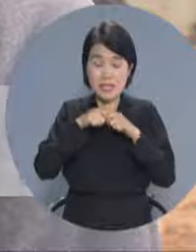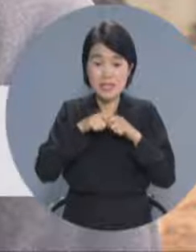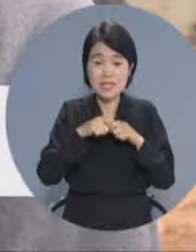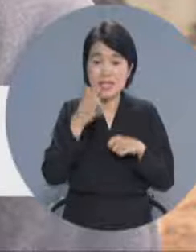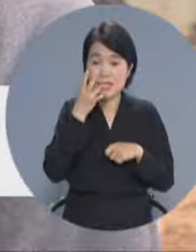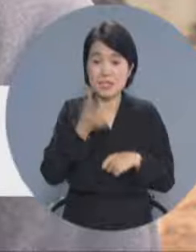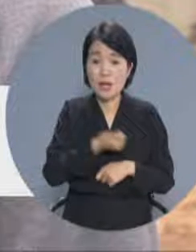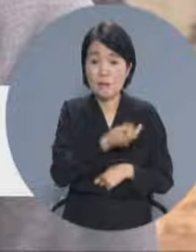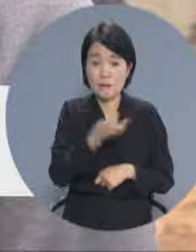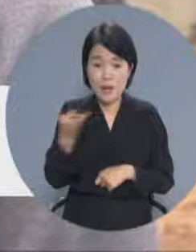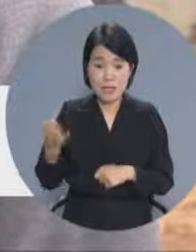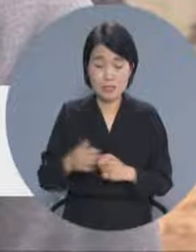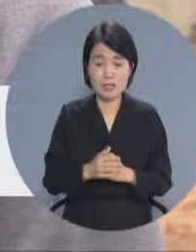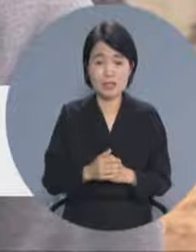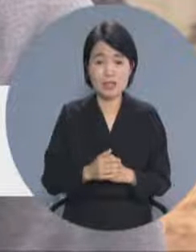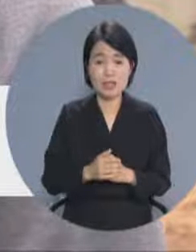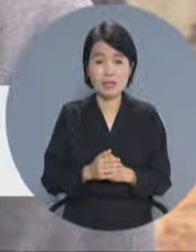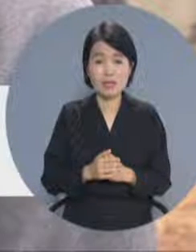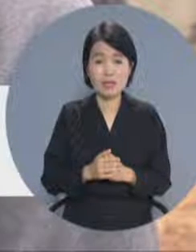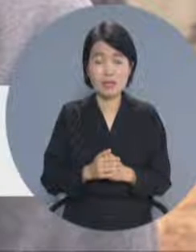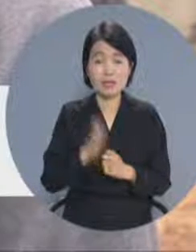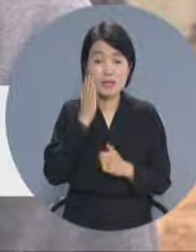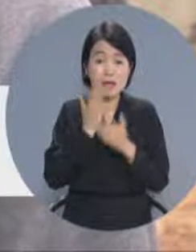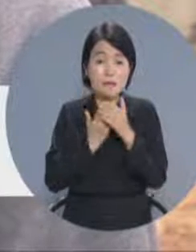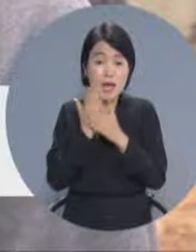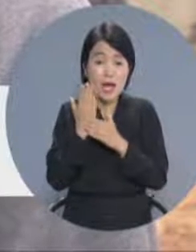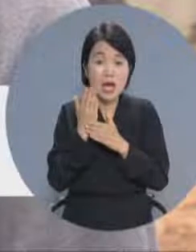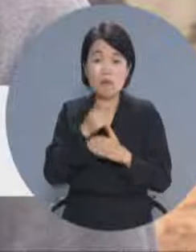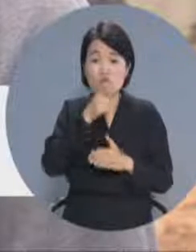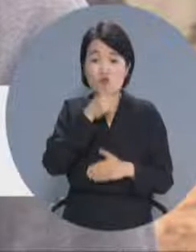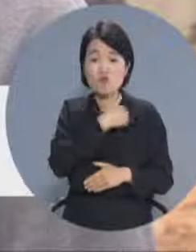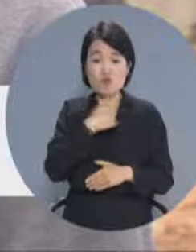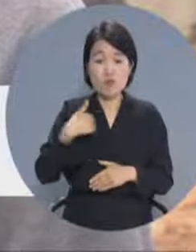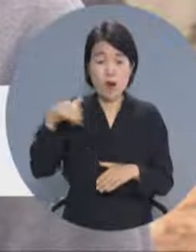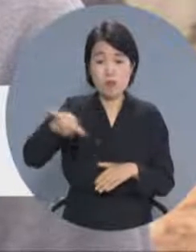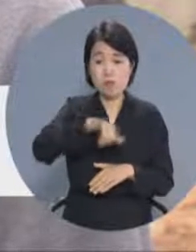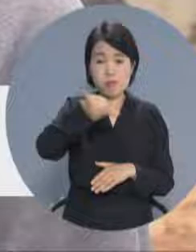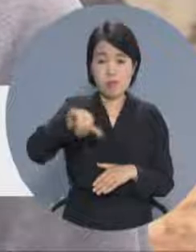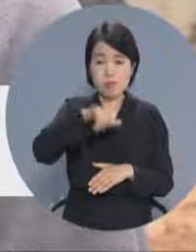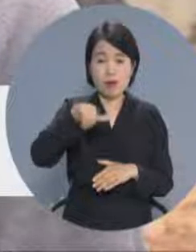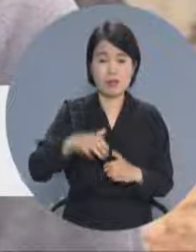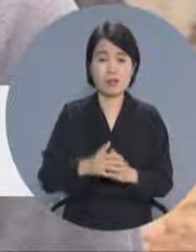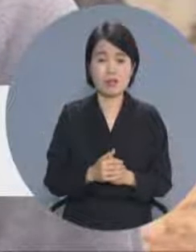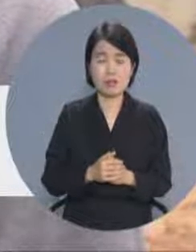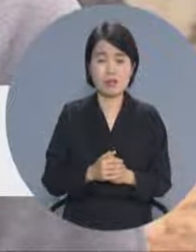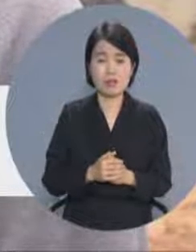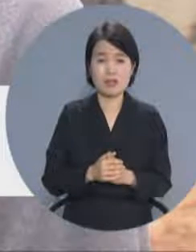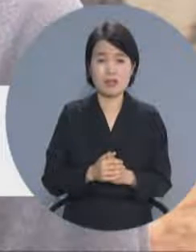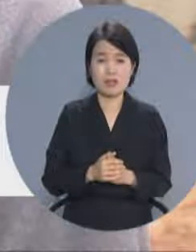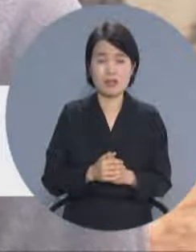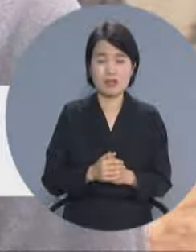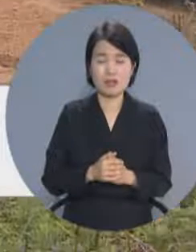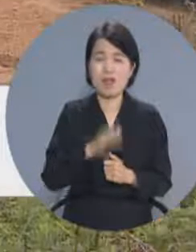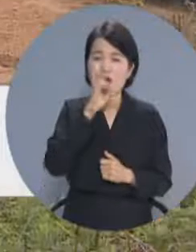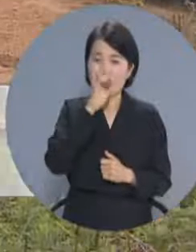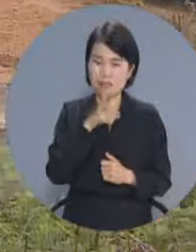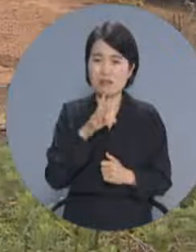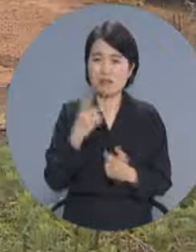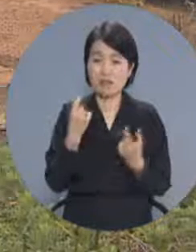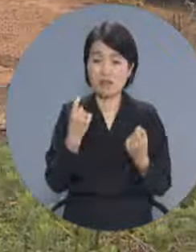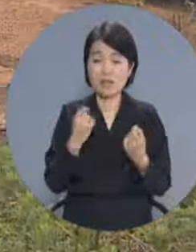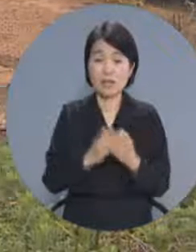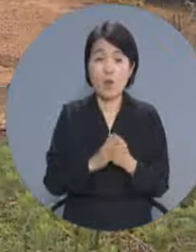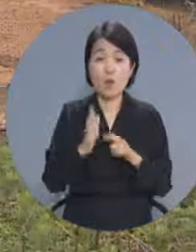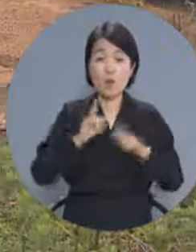씨앗을 파종해놔서 거의 좀 발화가 될 수 있게 물이 충분히 공급이 돼야 되는데 그게 좀 안 되는 것 같고.